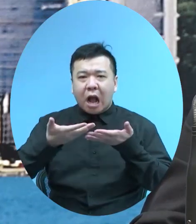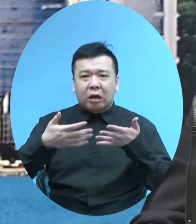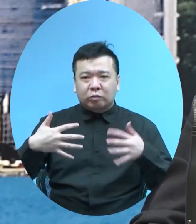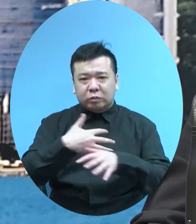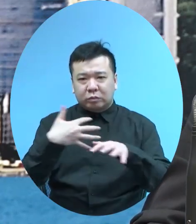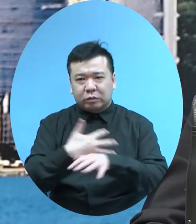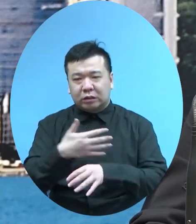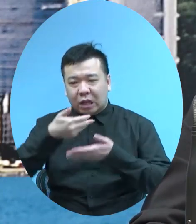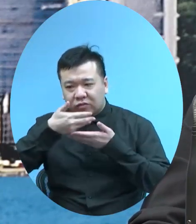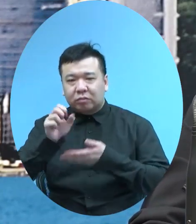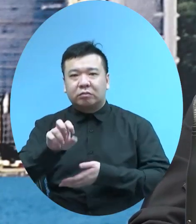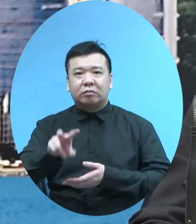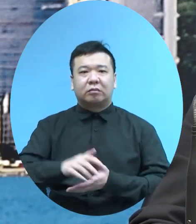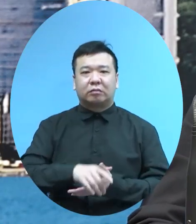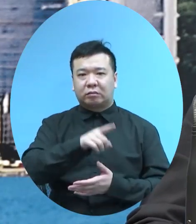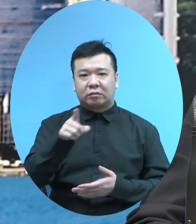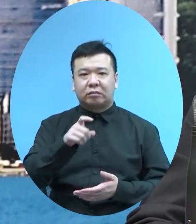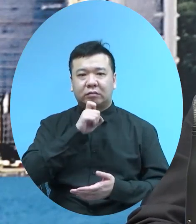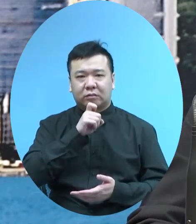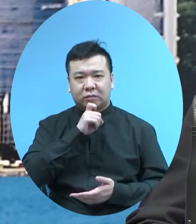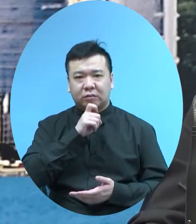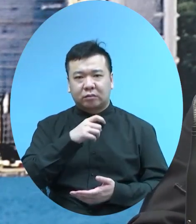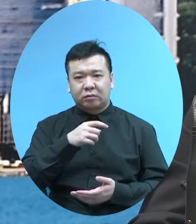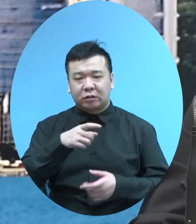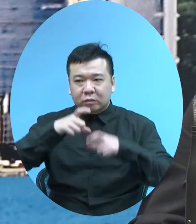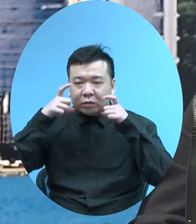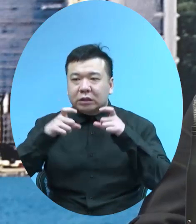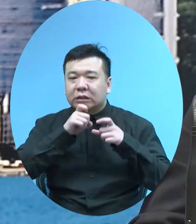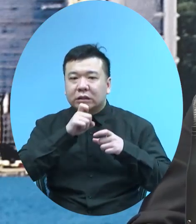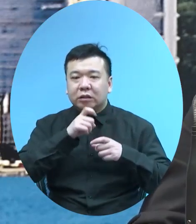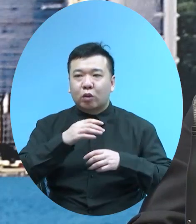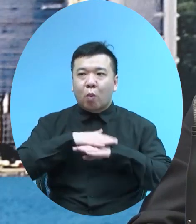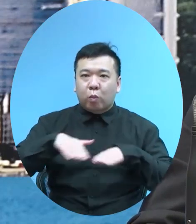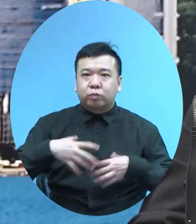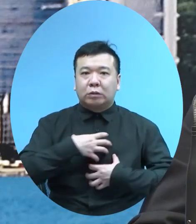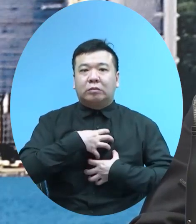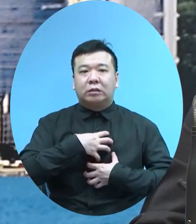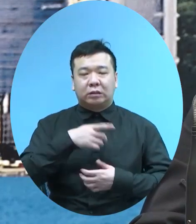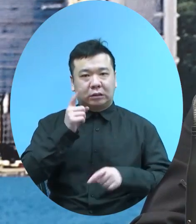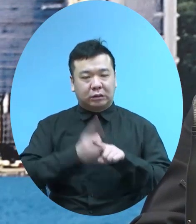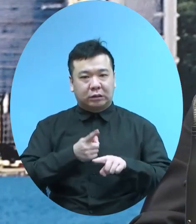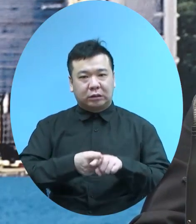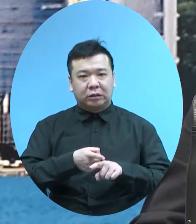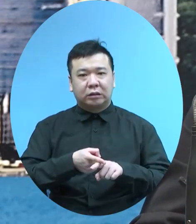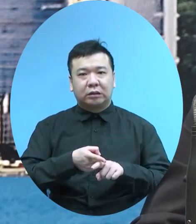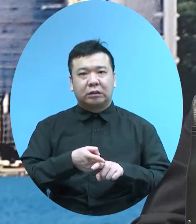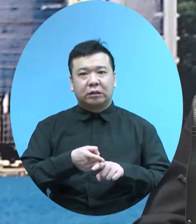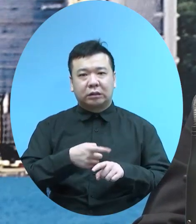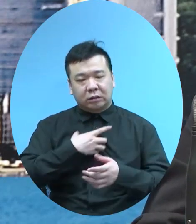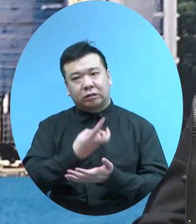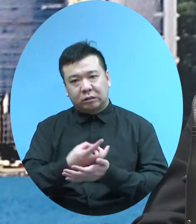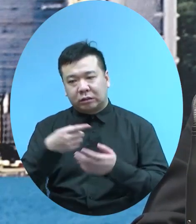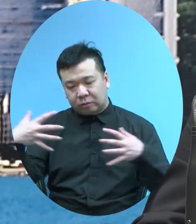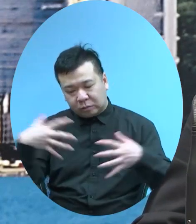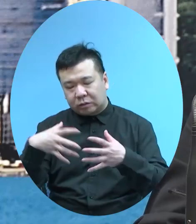都係好多人食飯嘅，咁可能大家都會可能以為戴咗口罩就好似好安全咁，咁其實咧就都係要少聚